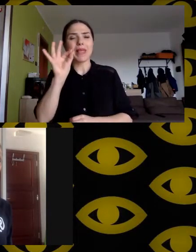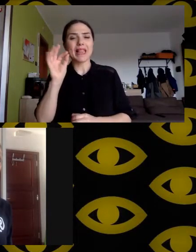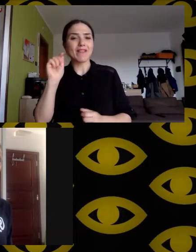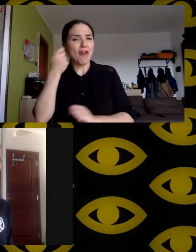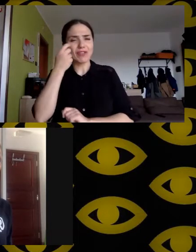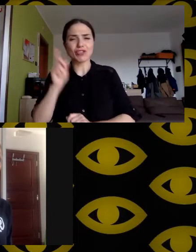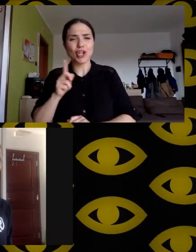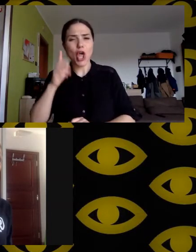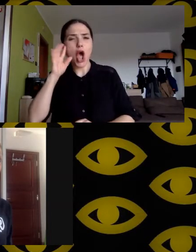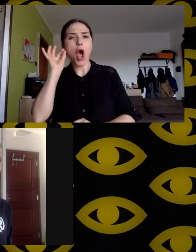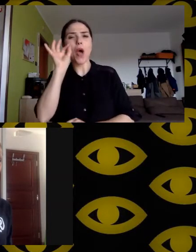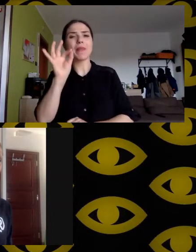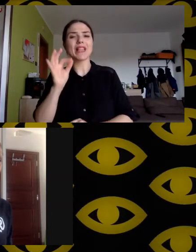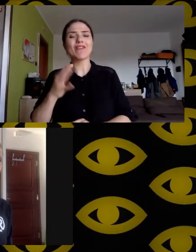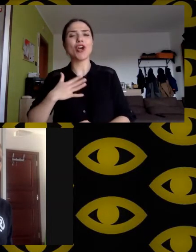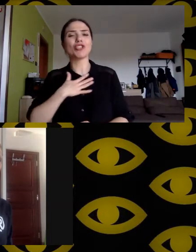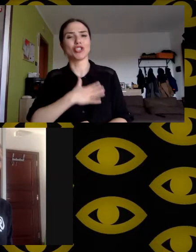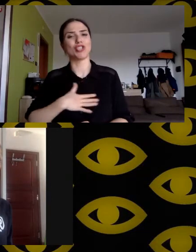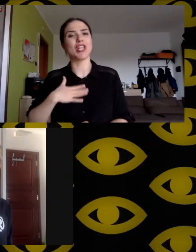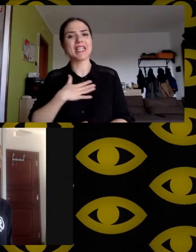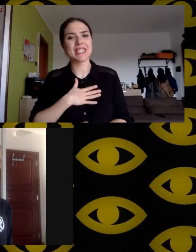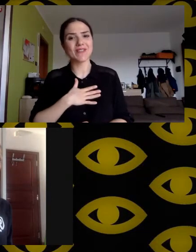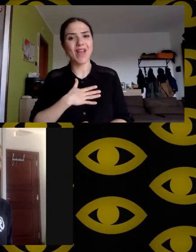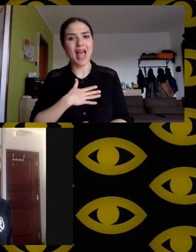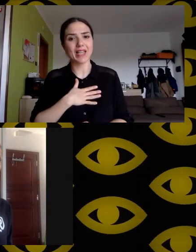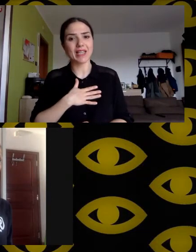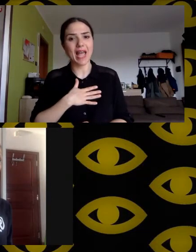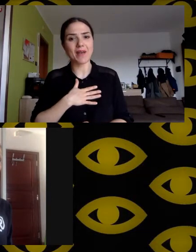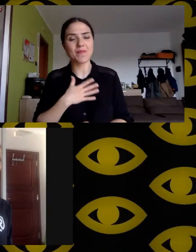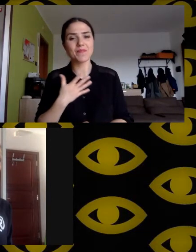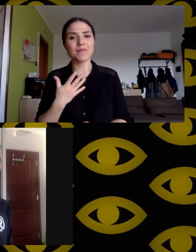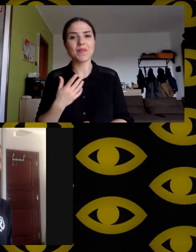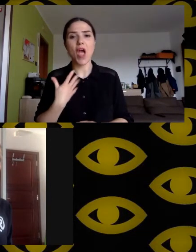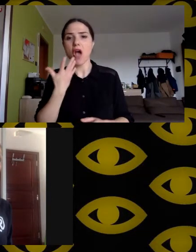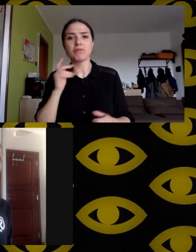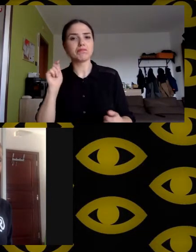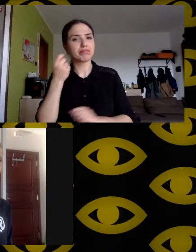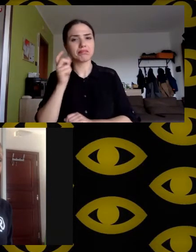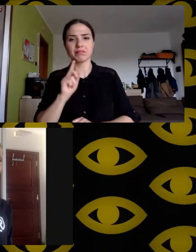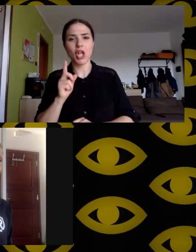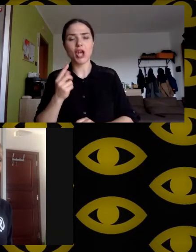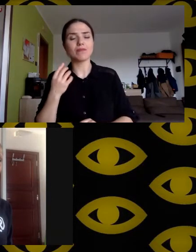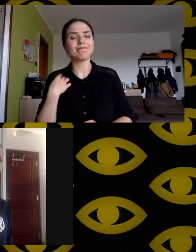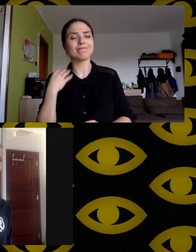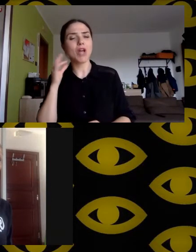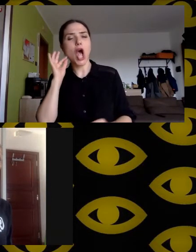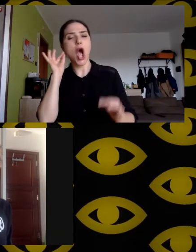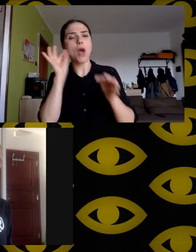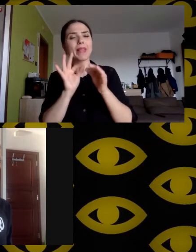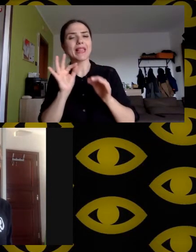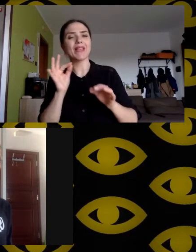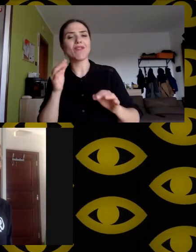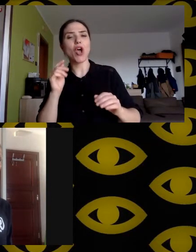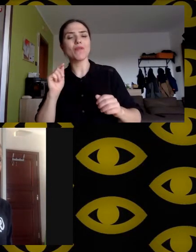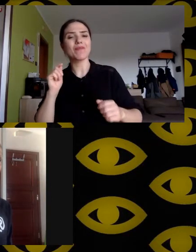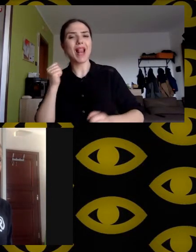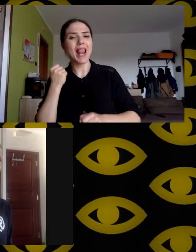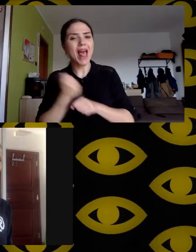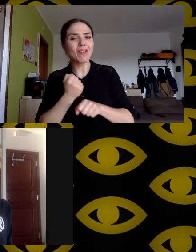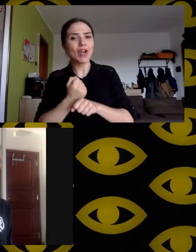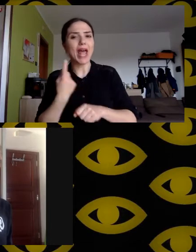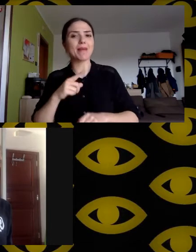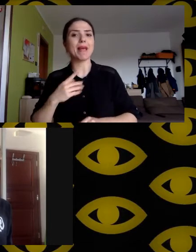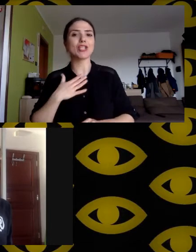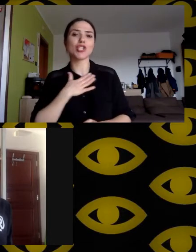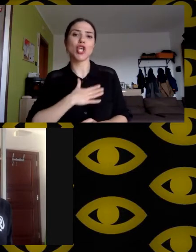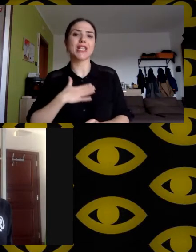nel motivazionario al posto di vittoria. Trovo che le persone debbano essere soddisfatte, lavorare alle proprie soddisfazioni,